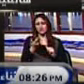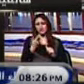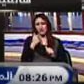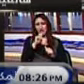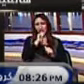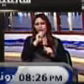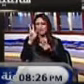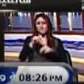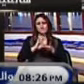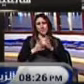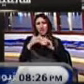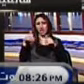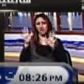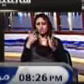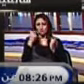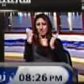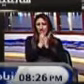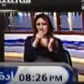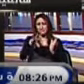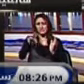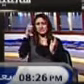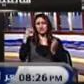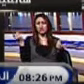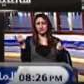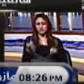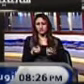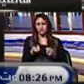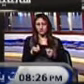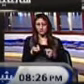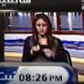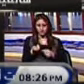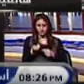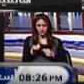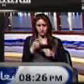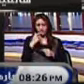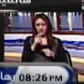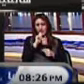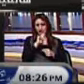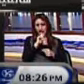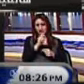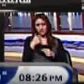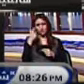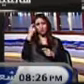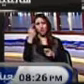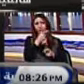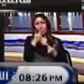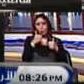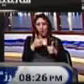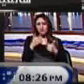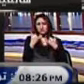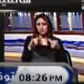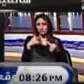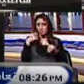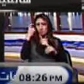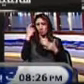كده؟ يعني طبعا مش هنقدر نبطل ان احنا ناكل لحمه، يعني اذا كان الواحد مش هيعرف يميز اللحمه دي فاسده ولا مش